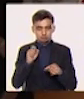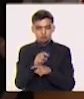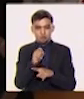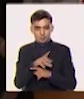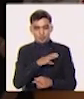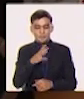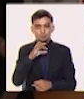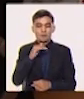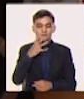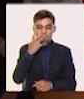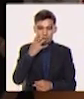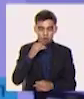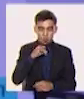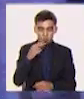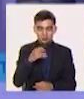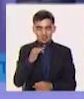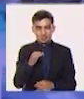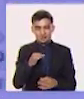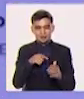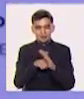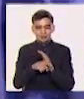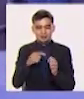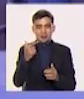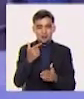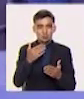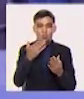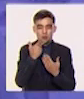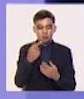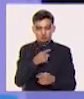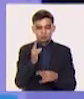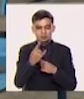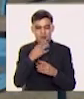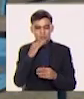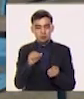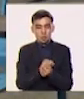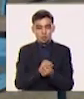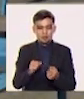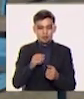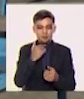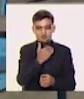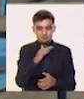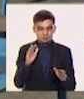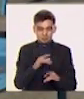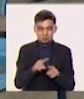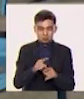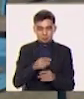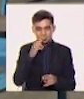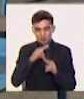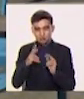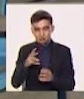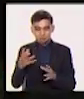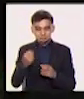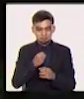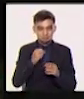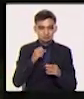фото удостоверения личности продавца еще не гарантия его порядочности. Документ зачастую даже не принадлежит ему. При любой покупке через